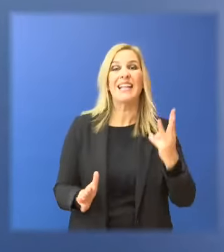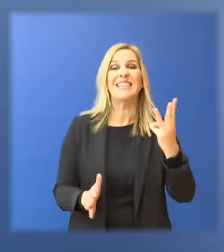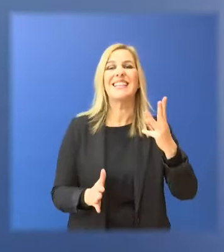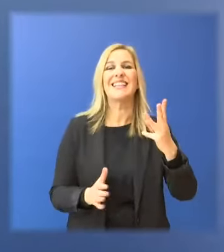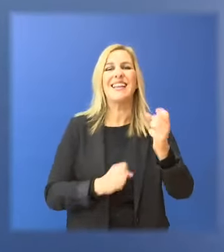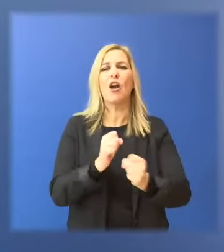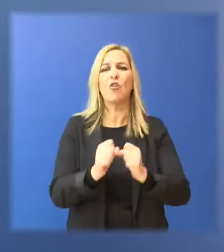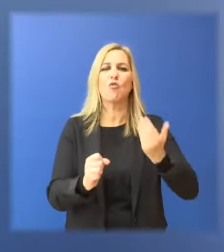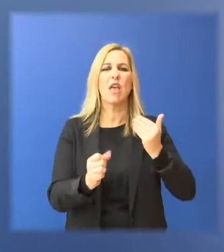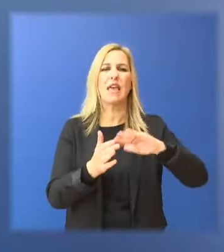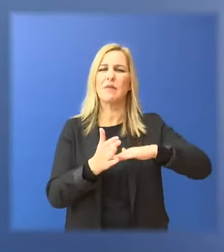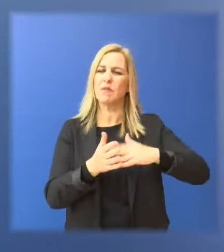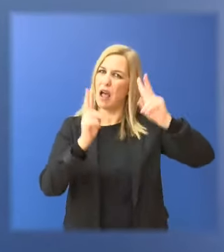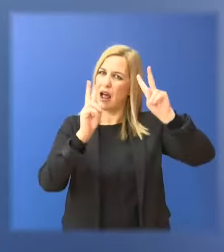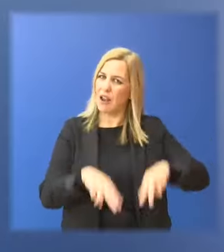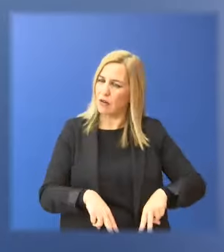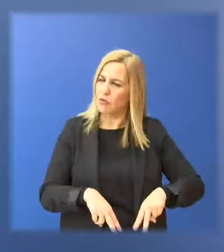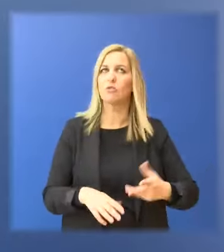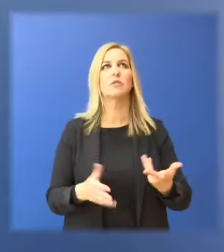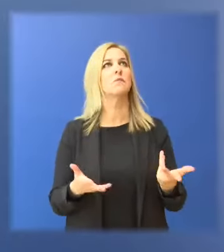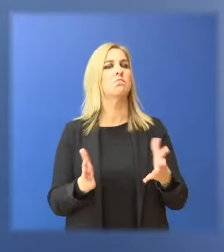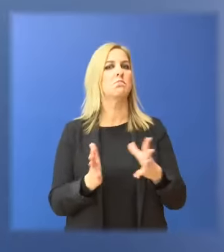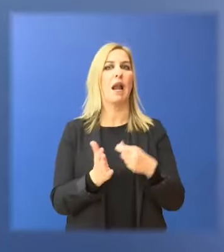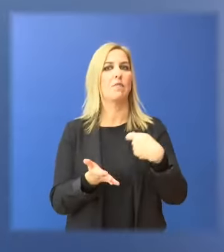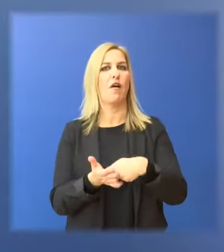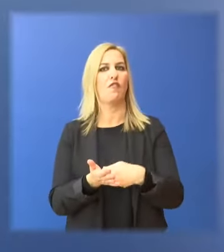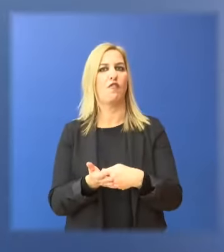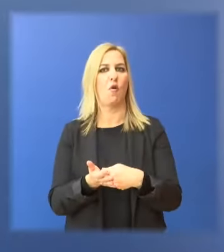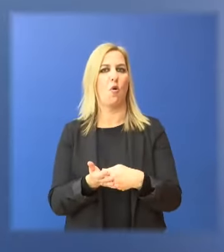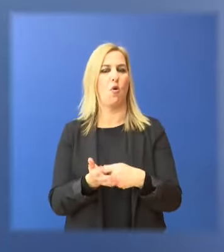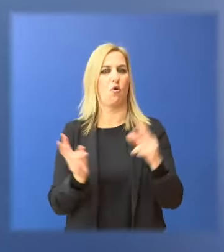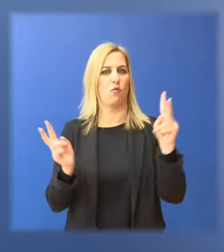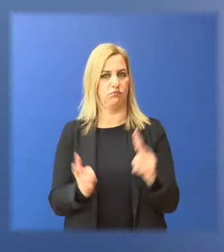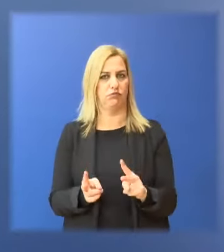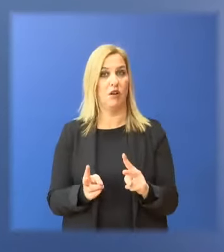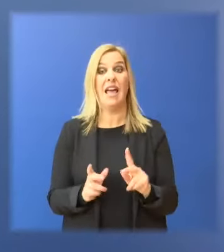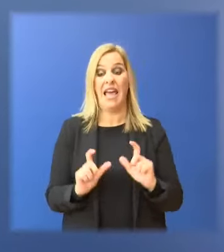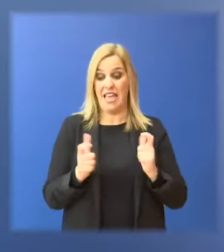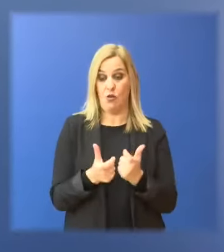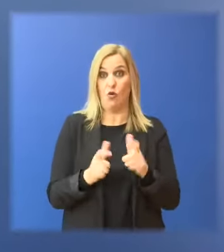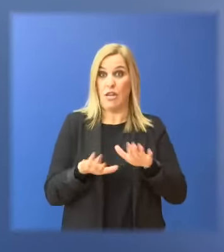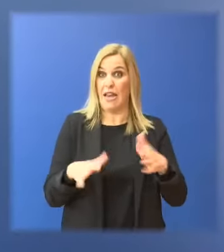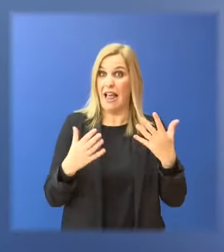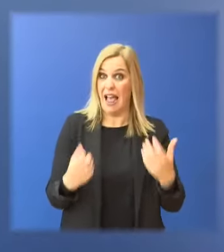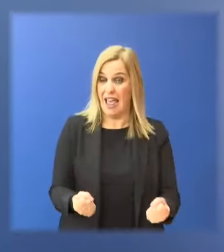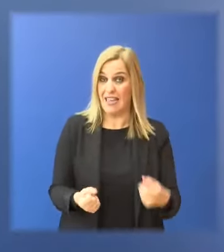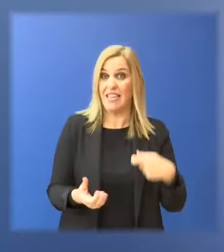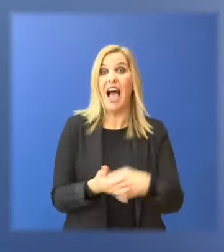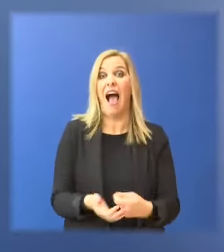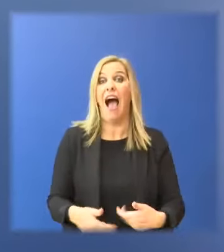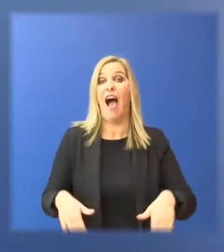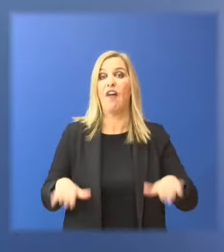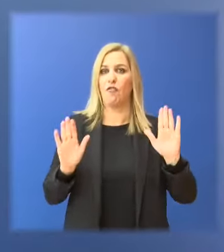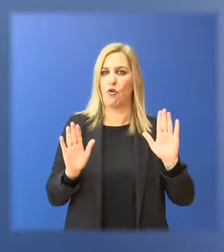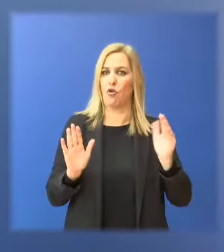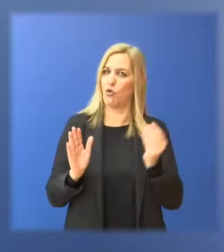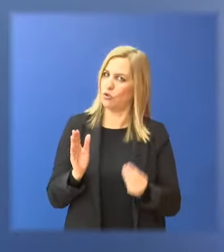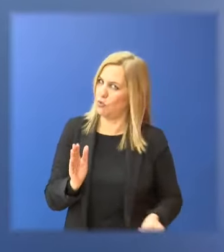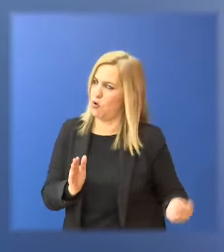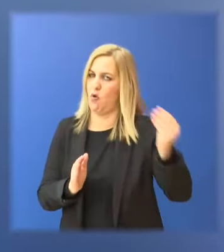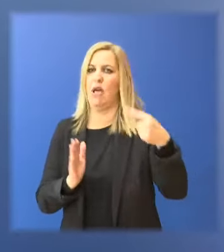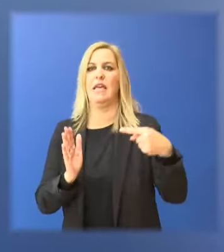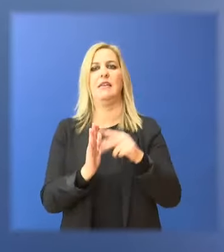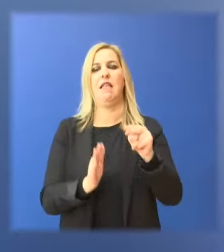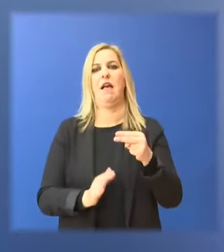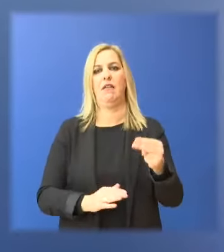τριετιών, μέσα από τη μείωση φόρων, όπως για παράδειγμα η αύξηση του αφορολόγητου για οικογένειες με παιδιά, η μονιμοποίηση της μείωσης